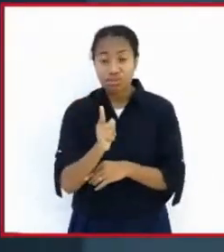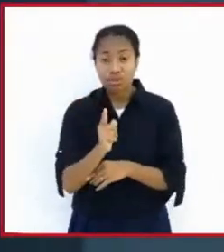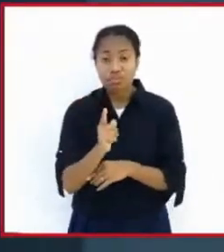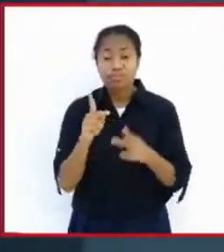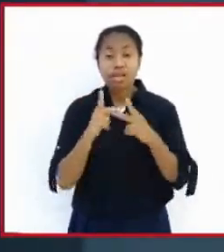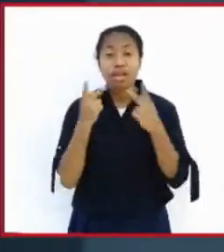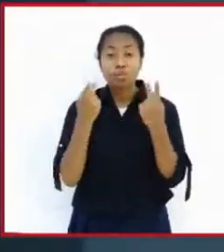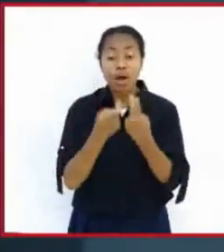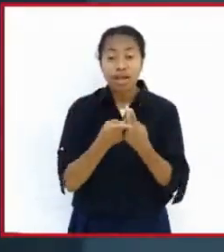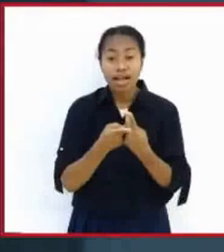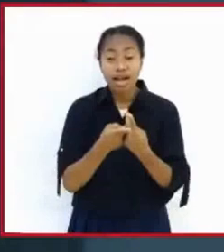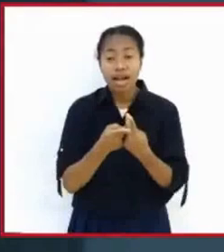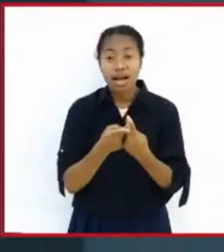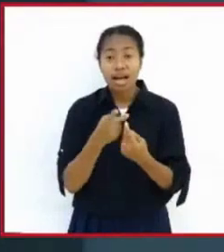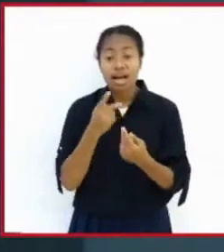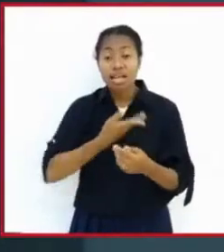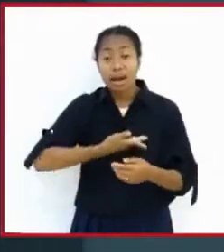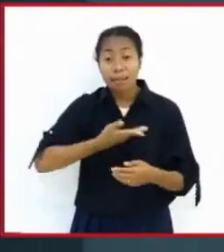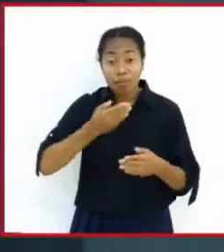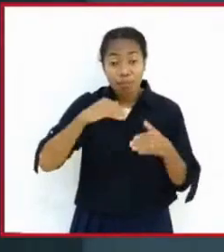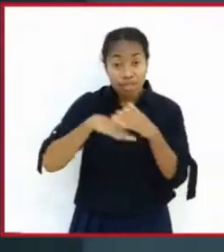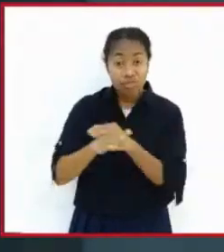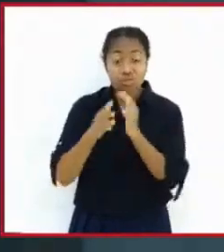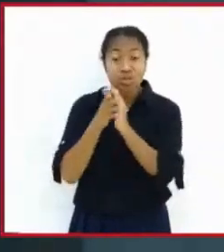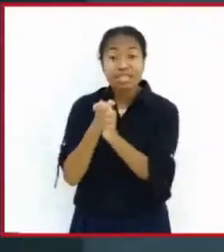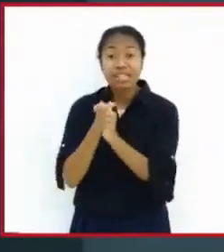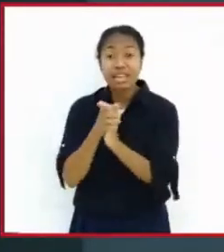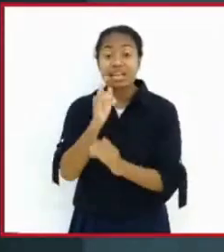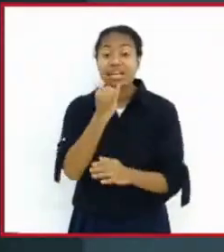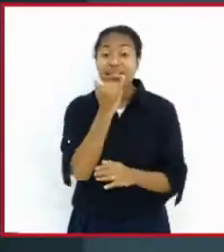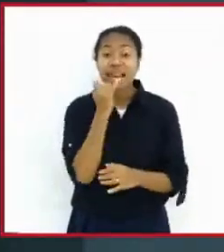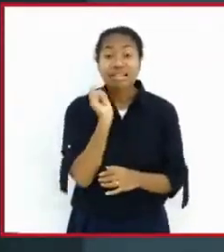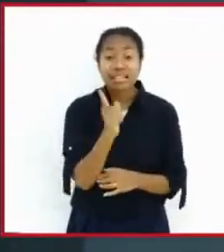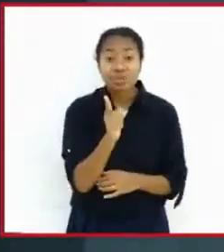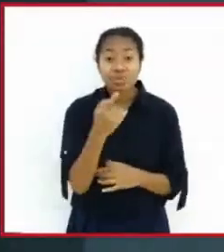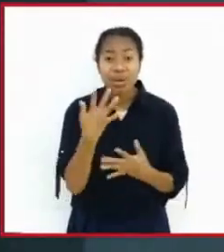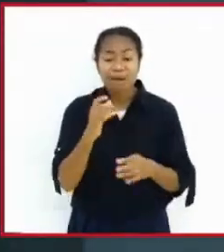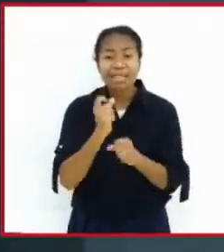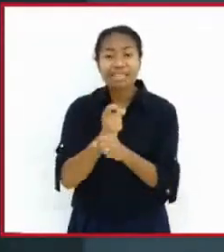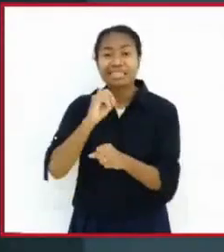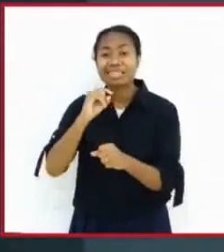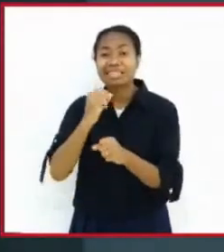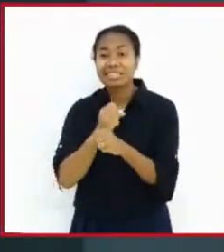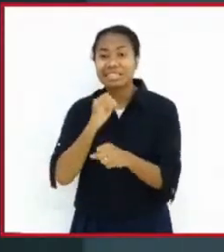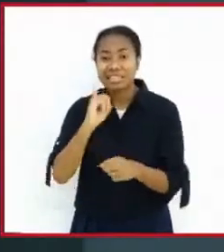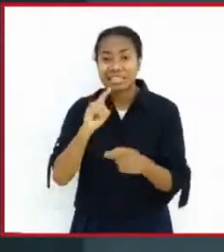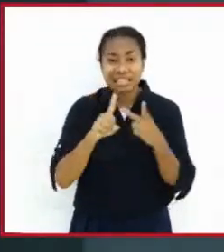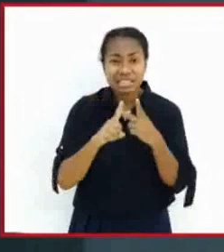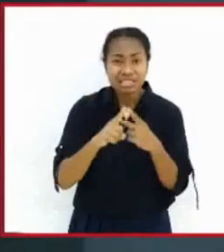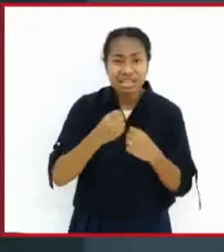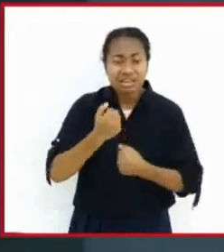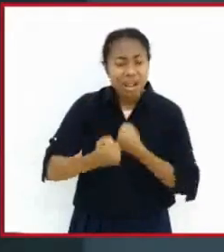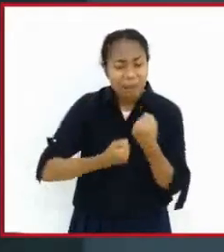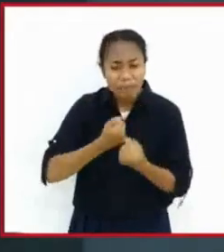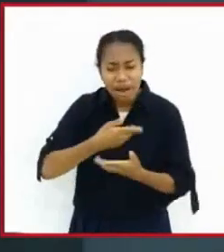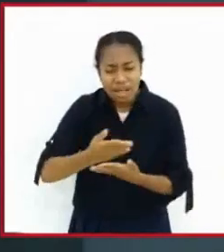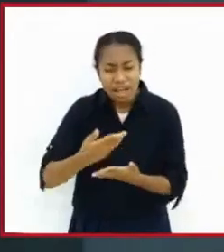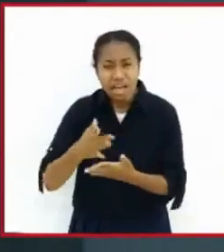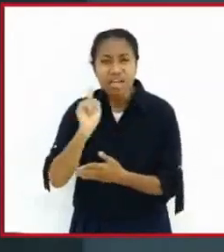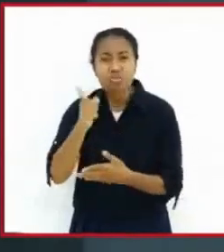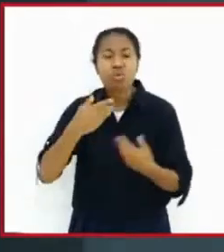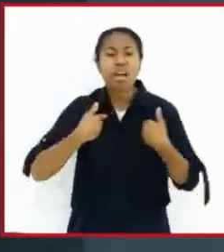Hai keluarga anggota keluarga yang jadi Kristen salah satu yang paling gigih di dalam pelayanan menyertainya